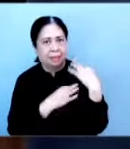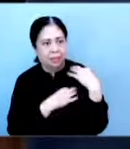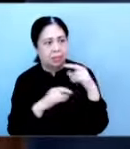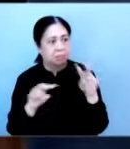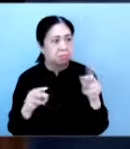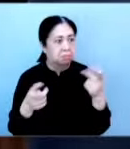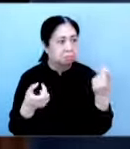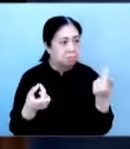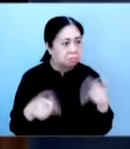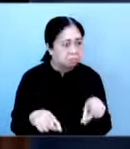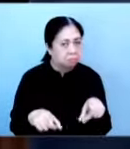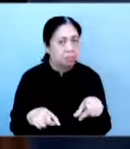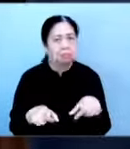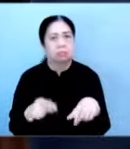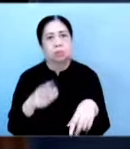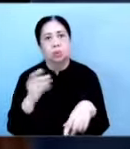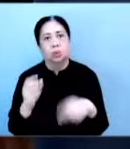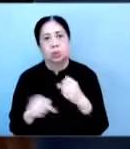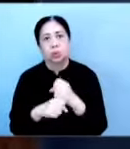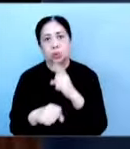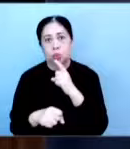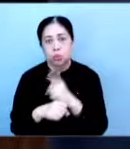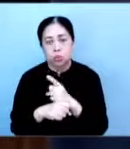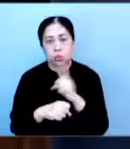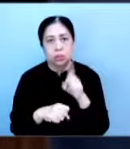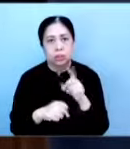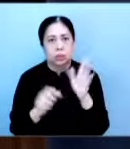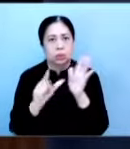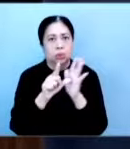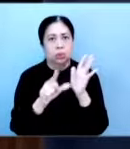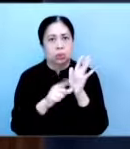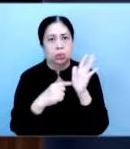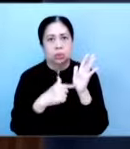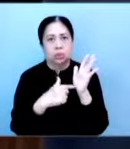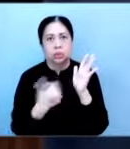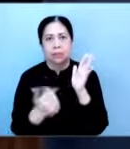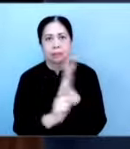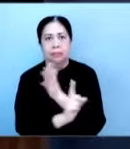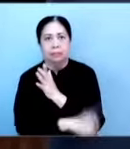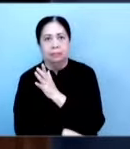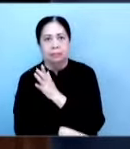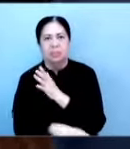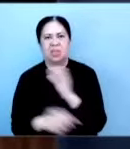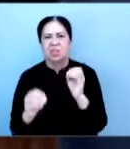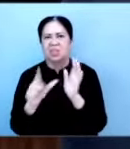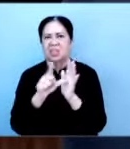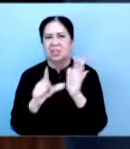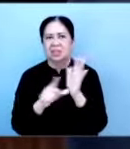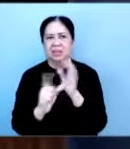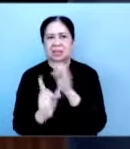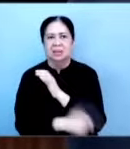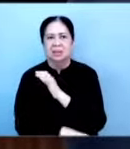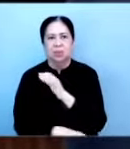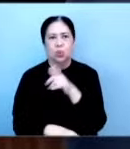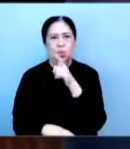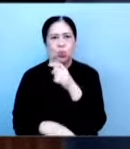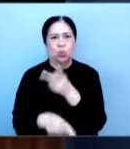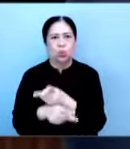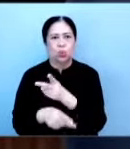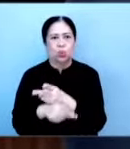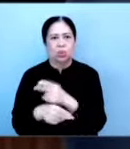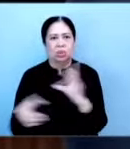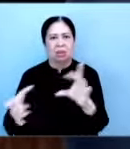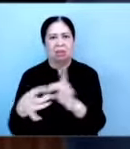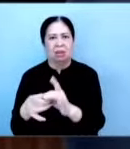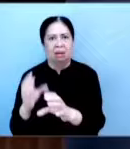ah Parang masabing may kmin kailangan may batas na nagpaparusa Wala kasi tayong batas na nagpaparusa sa hindi nagla-lock ng